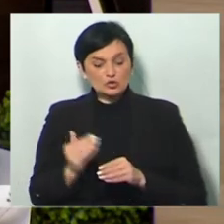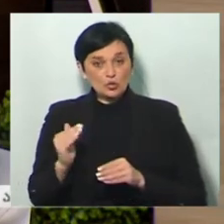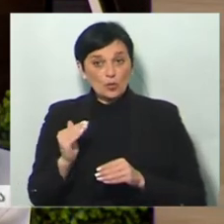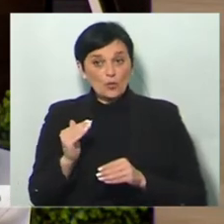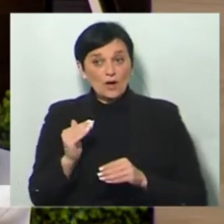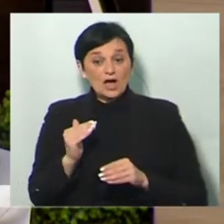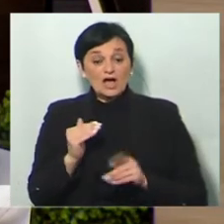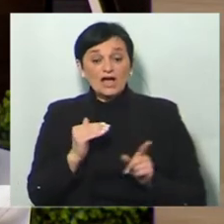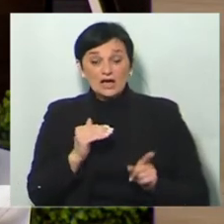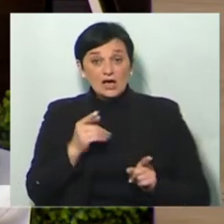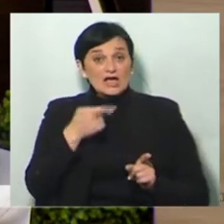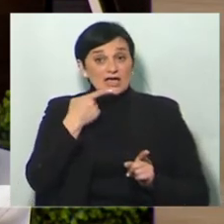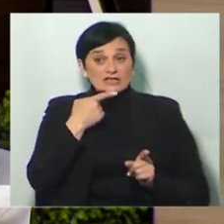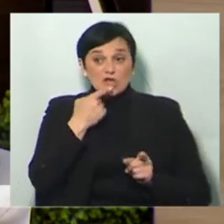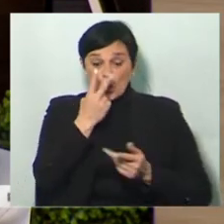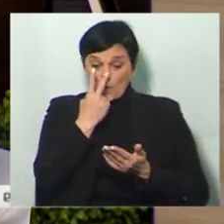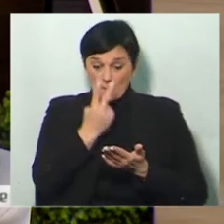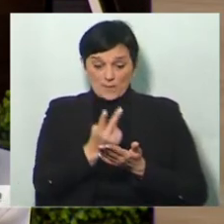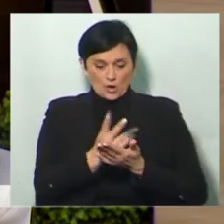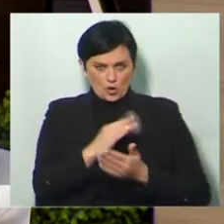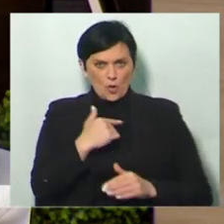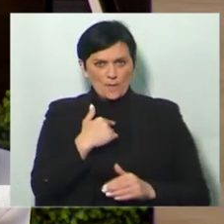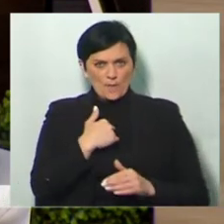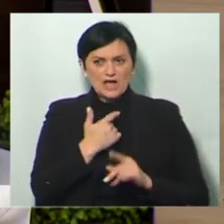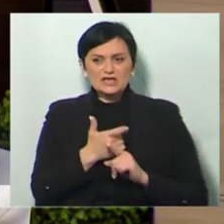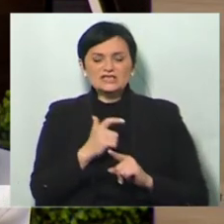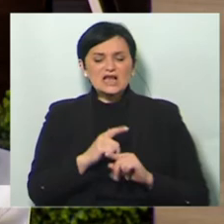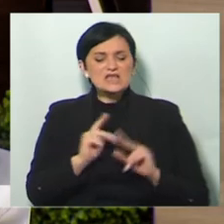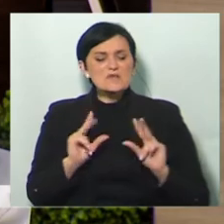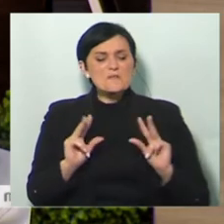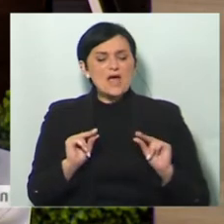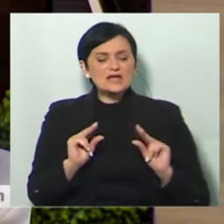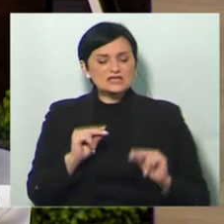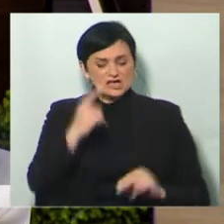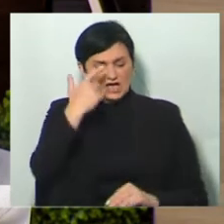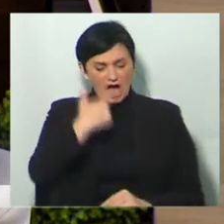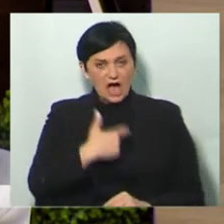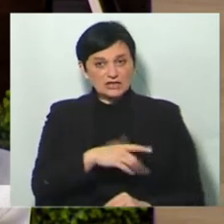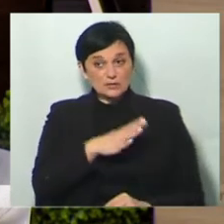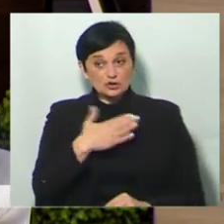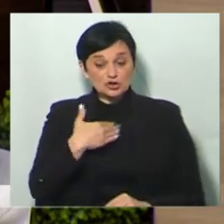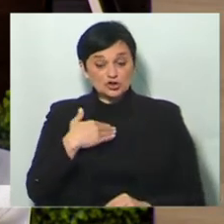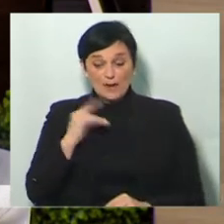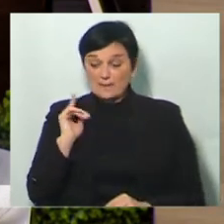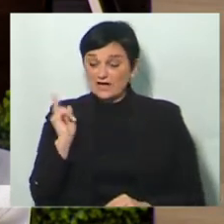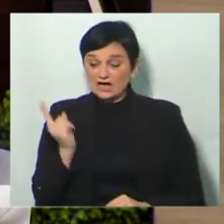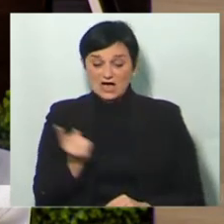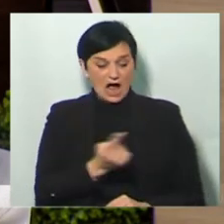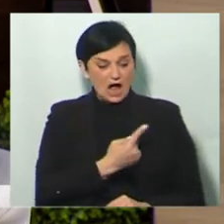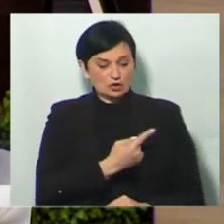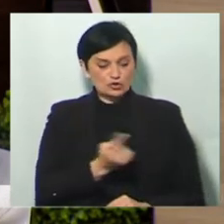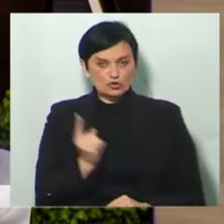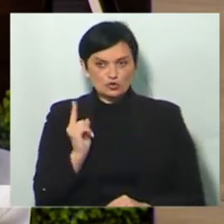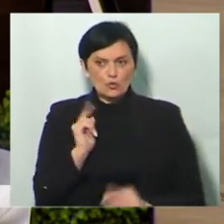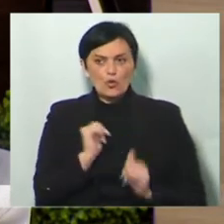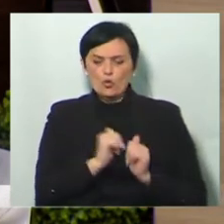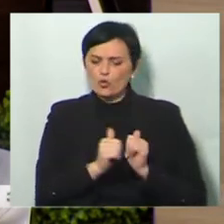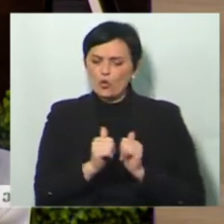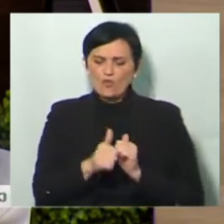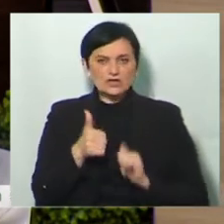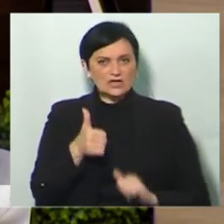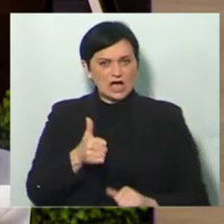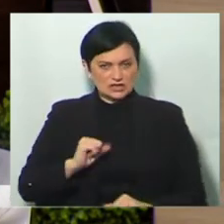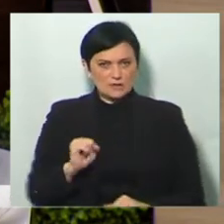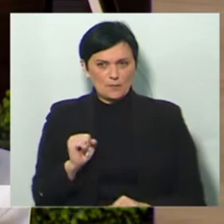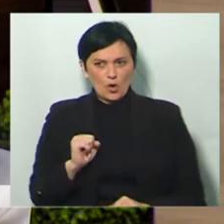magrama miuhe devați mișe oro, mizaliem bedniere adamian vicab chems garșemo, ovel tvis argi